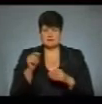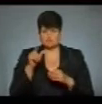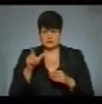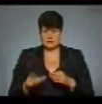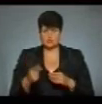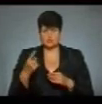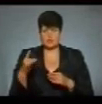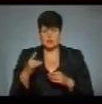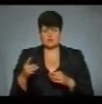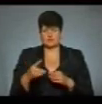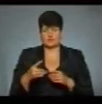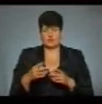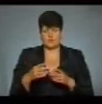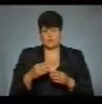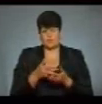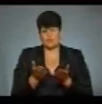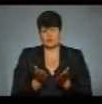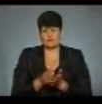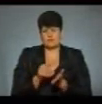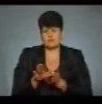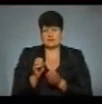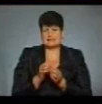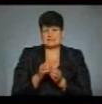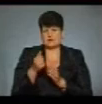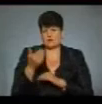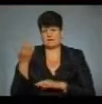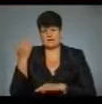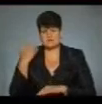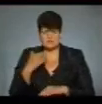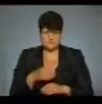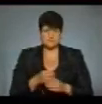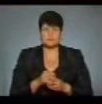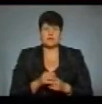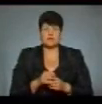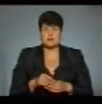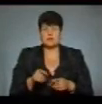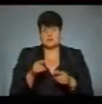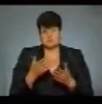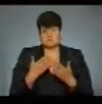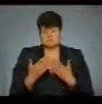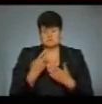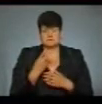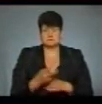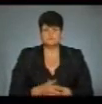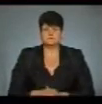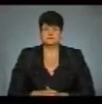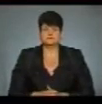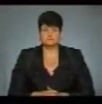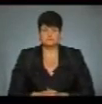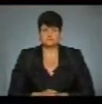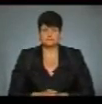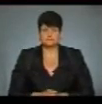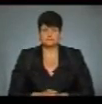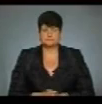посуду відмовилися близько 10 років тому, розповів учасник проєкту Роман Рудий. І з ними спілкувалася і наша кореспондентка Анжела